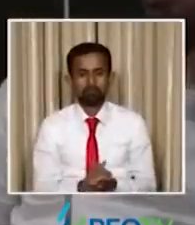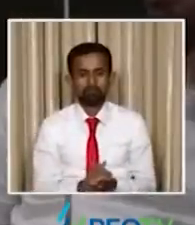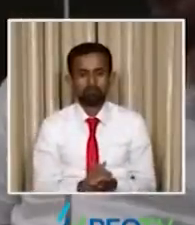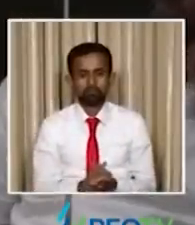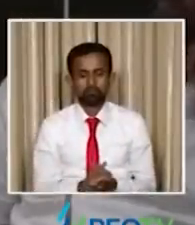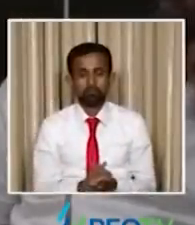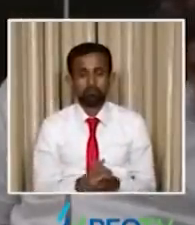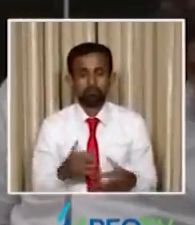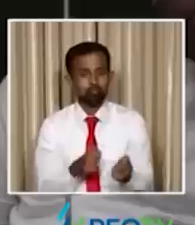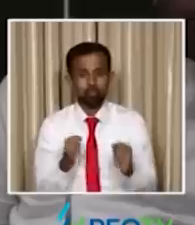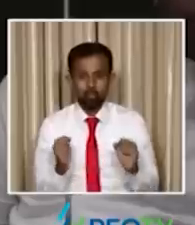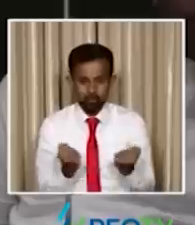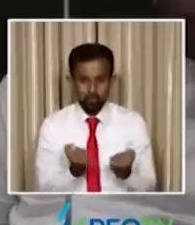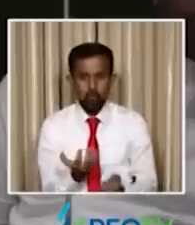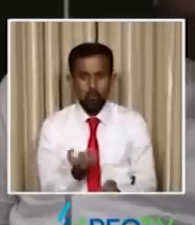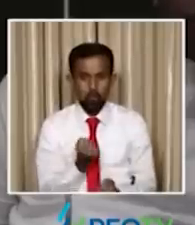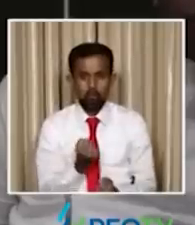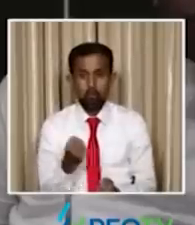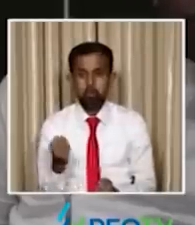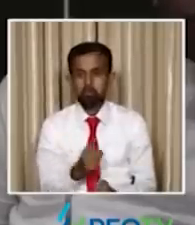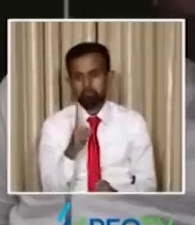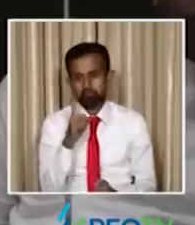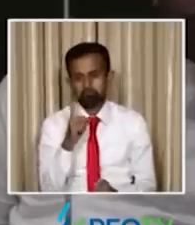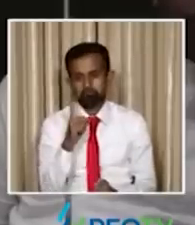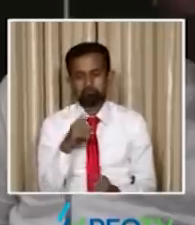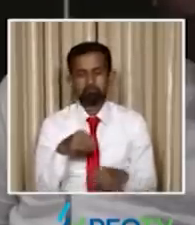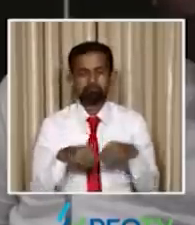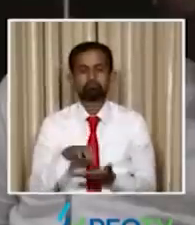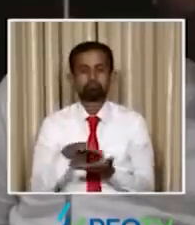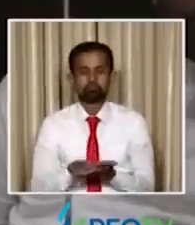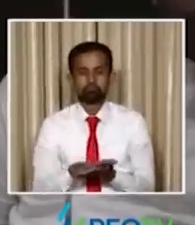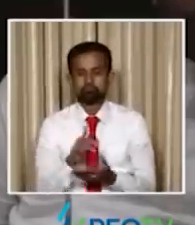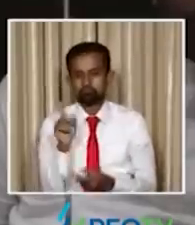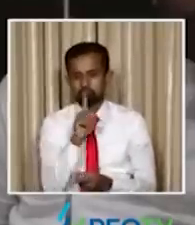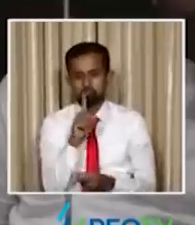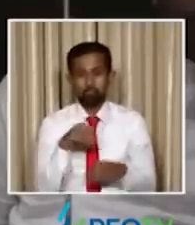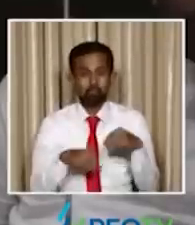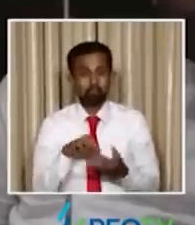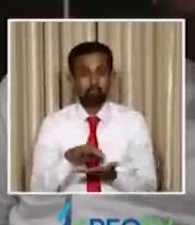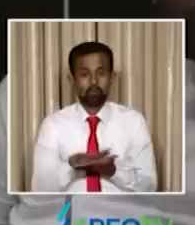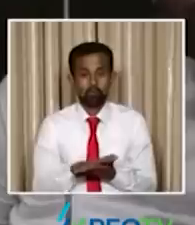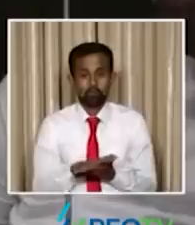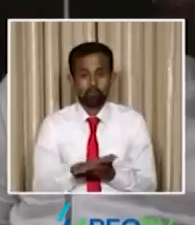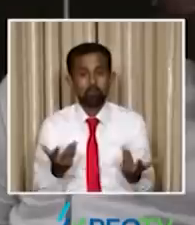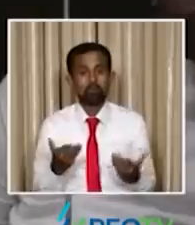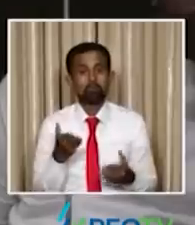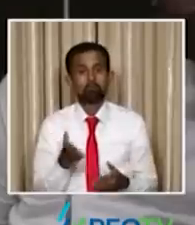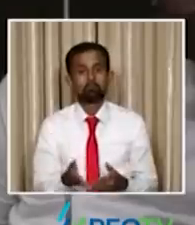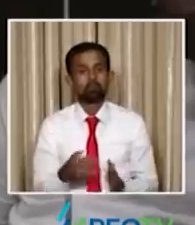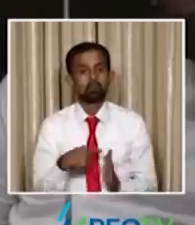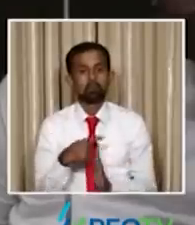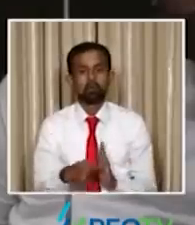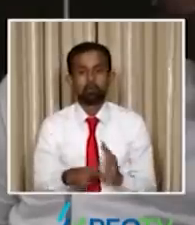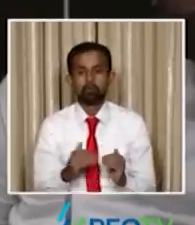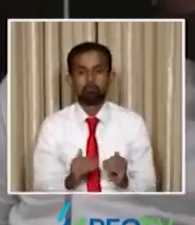මේ තත්ත්වයෙන් ගොඩ ගන්න නම් රටේ අංක 1 දේශපාලන ස්ථාවරත්වයක් ඇති වෙන්න ඕනේ රටේ දේශපාලන ස්ථාවරත්වයක් ඇති වෙන්නේ නැතුව මේ රට ගොඩ